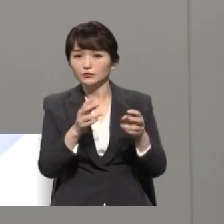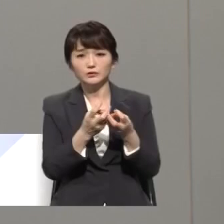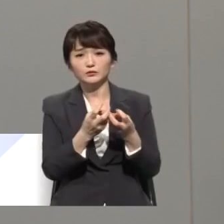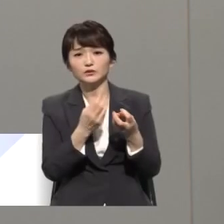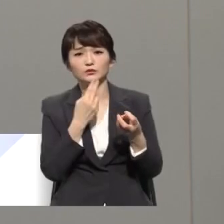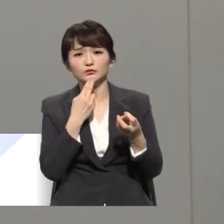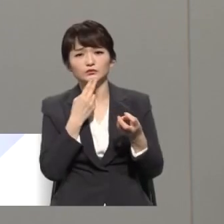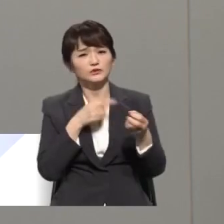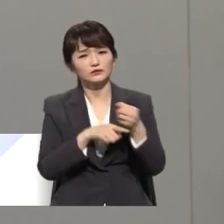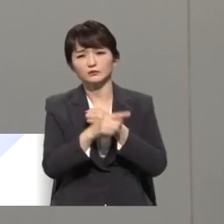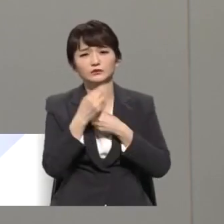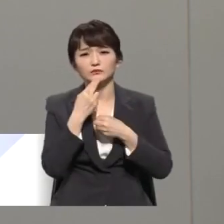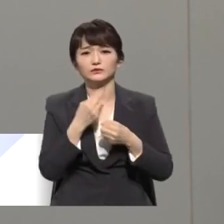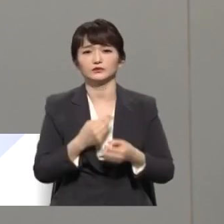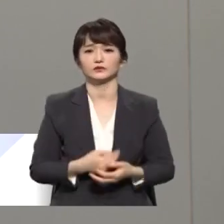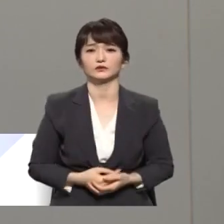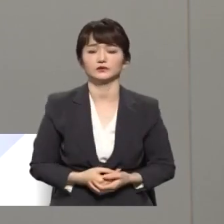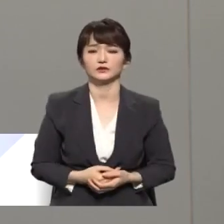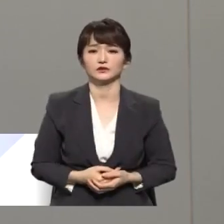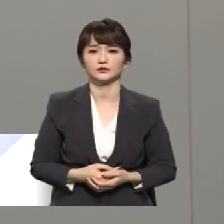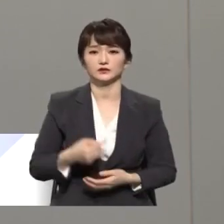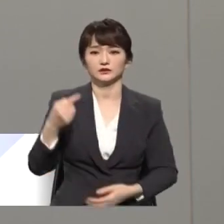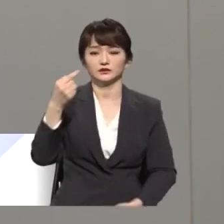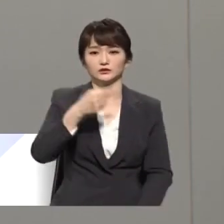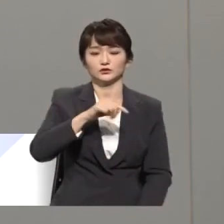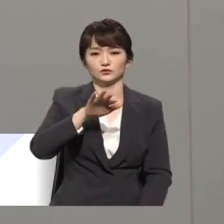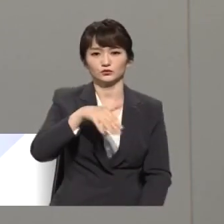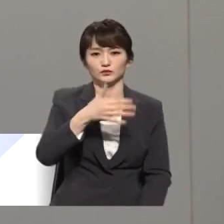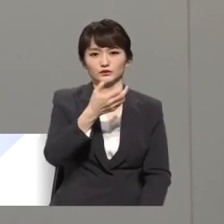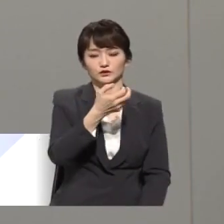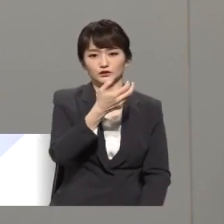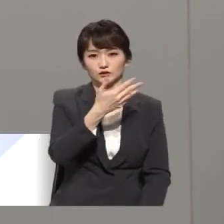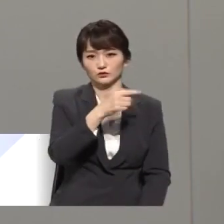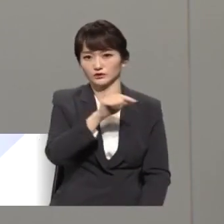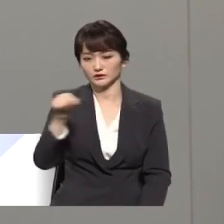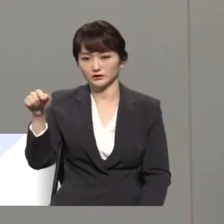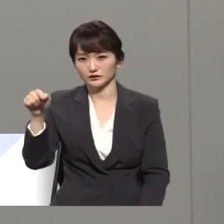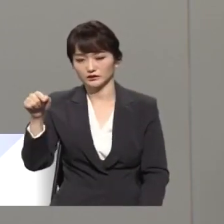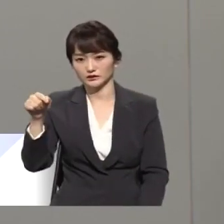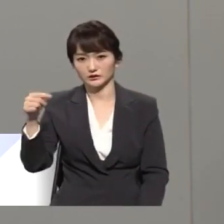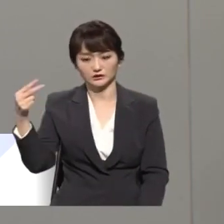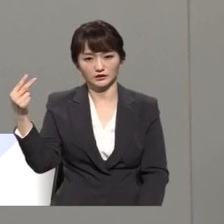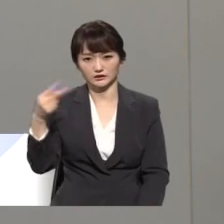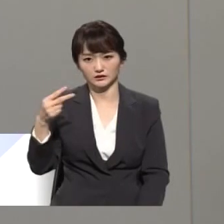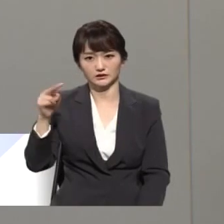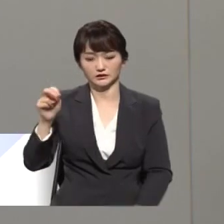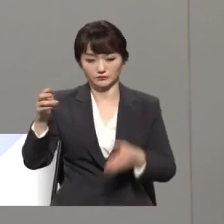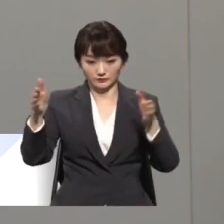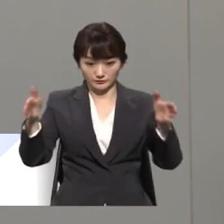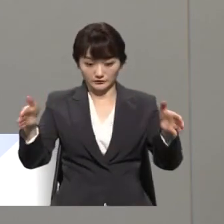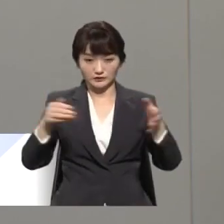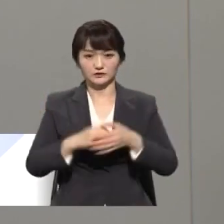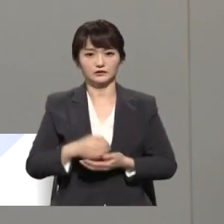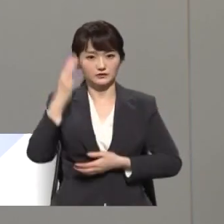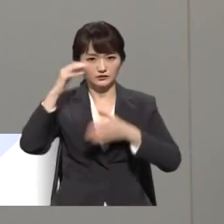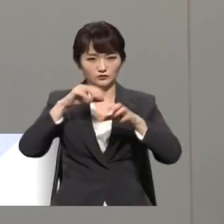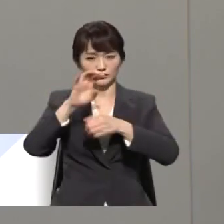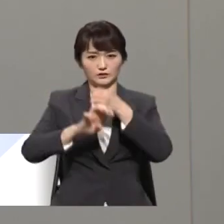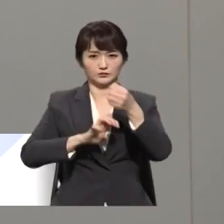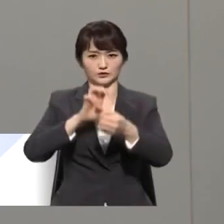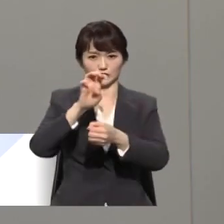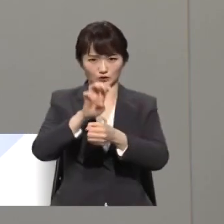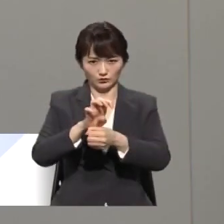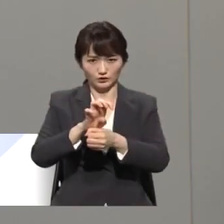떡입니다 1979년부터 2020년까지 40년 동안 우리나라의 주택 공급이 900만 5가